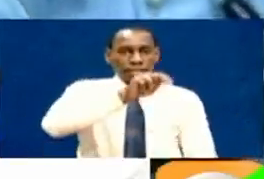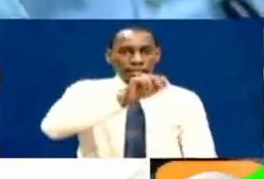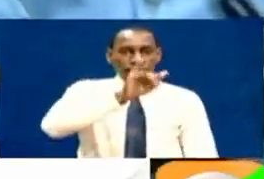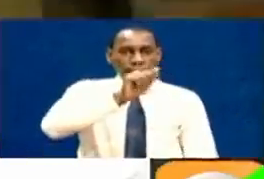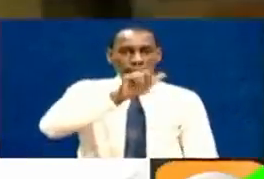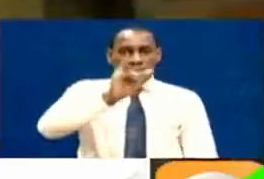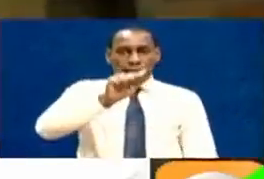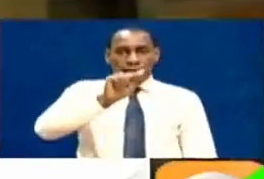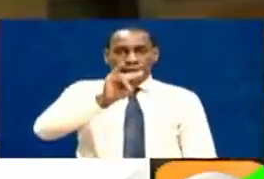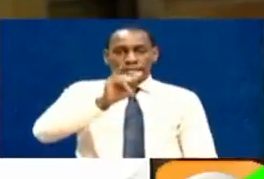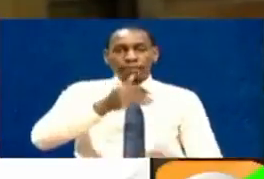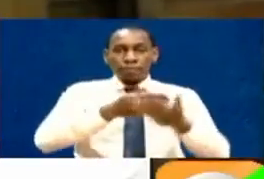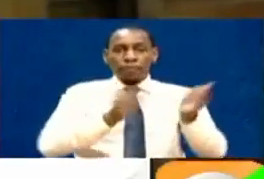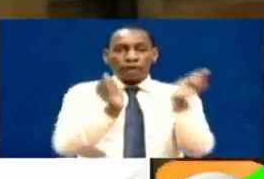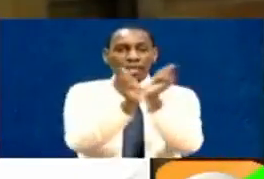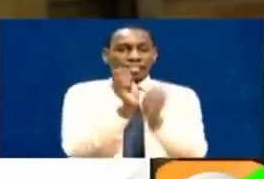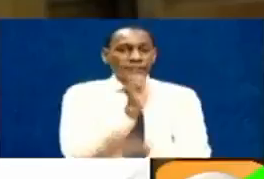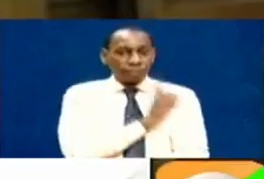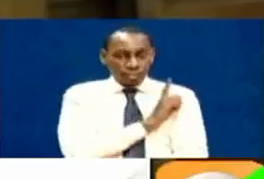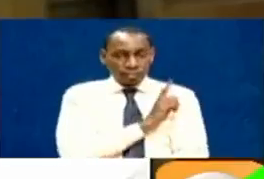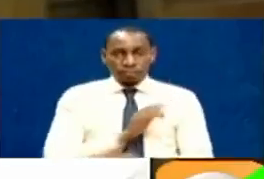kukamatwa kwake.